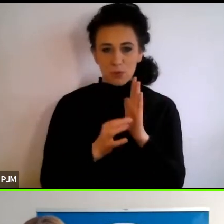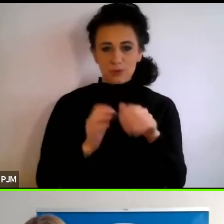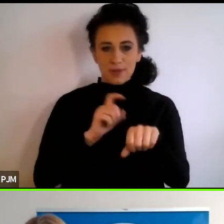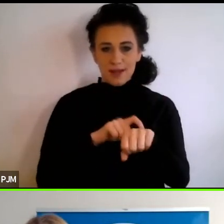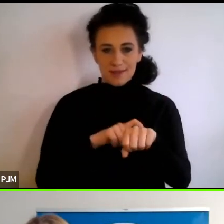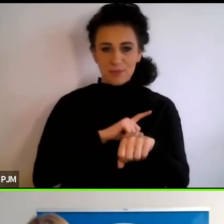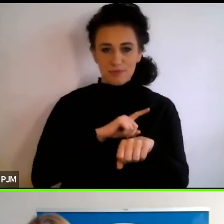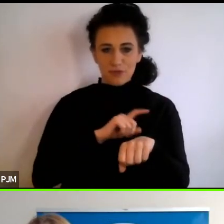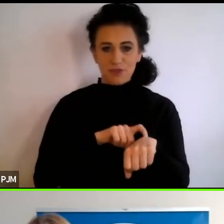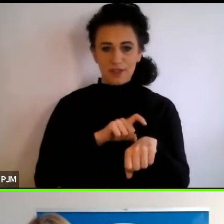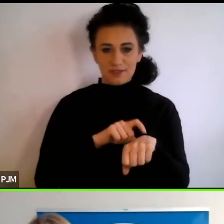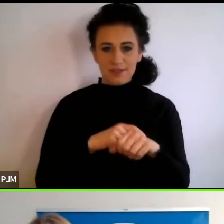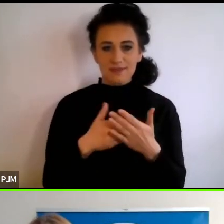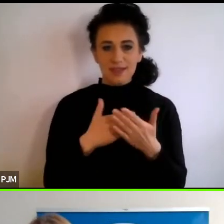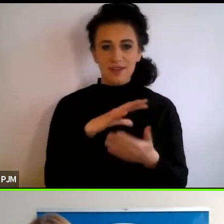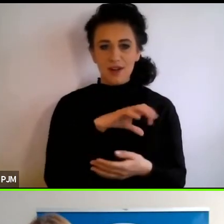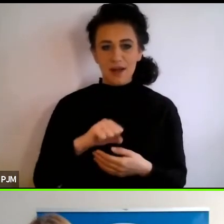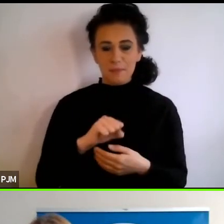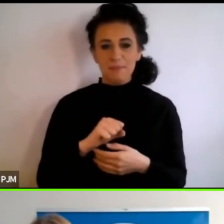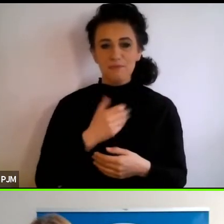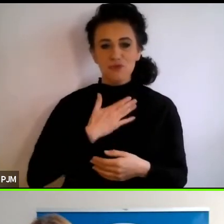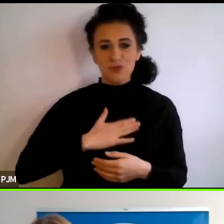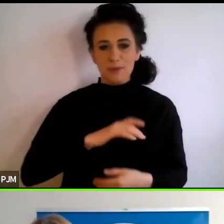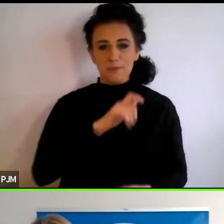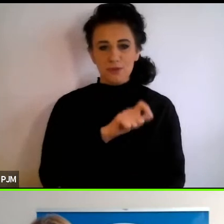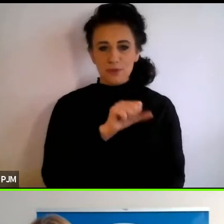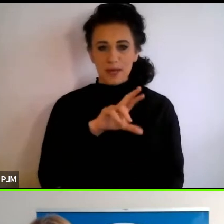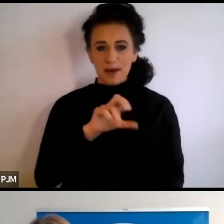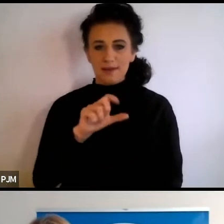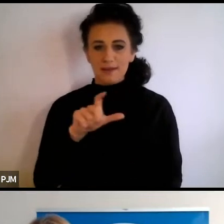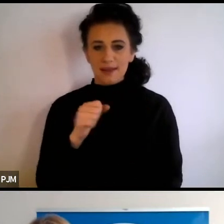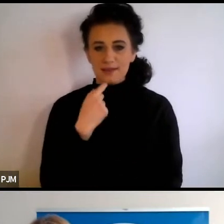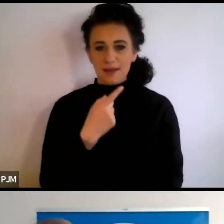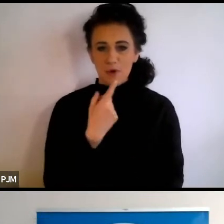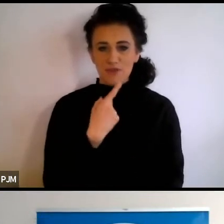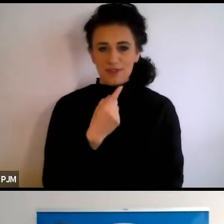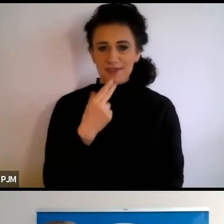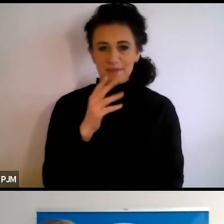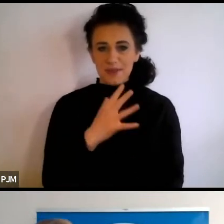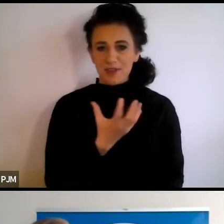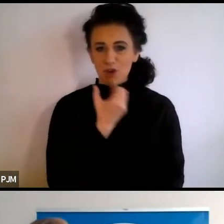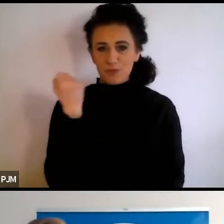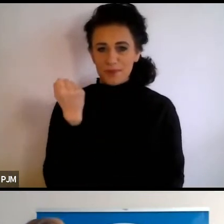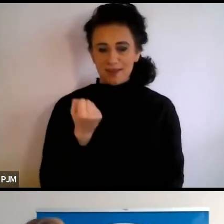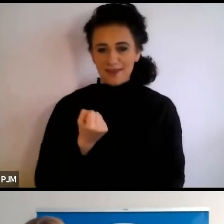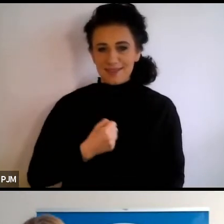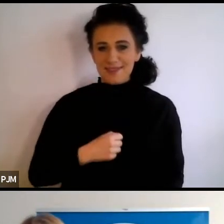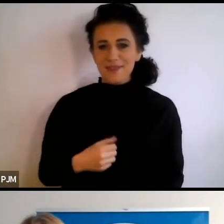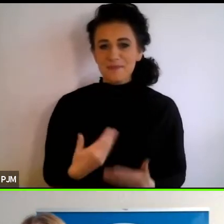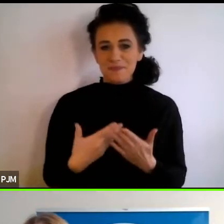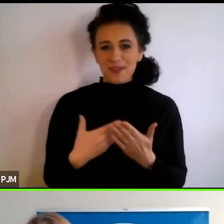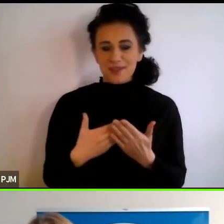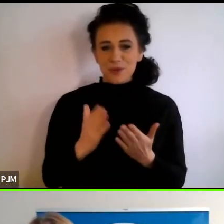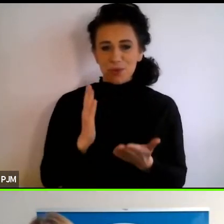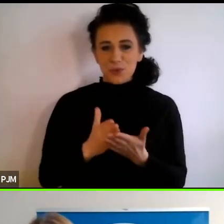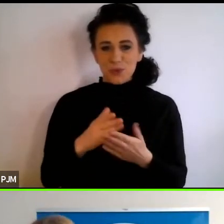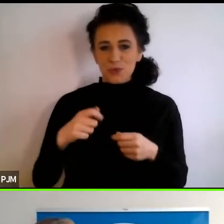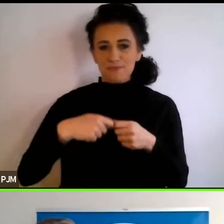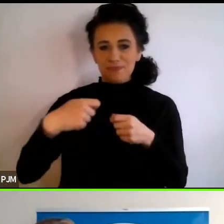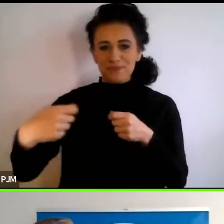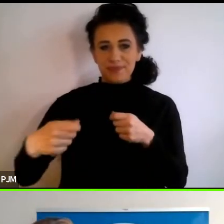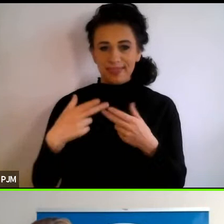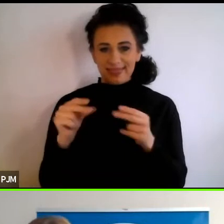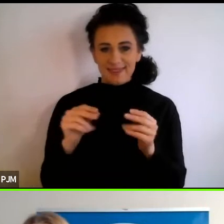Arielu, nie będę Ci odbierać przyjemności samozapowiedzenia. Okej. Więc już nie przeciągam